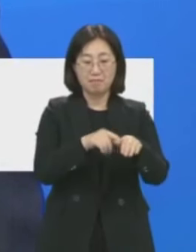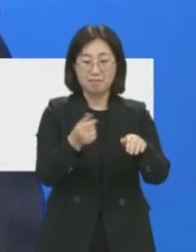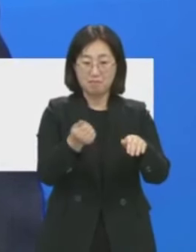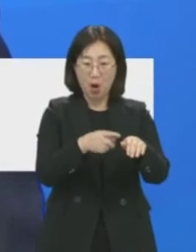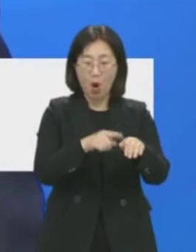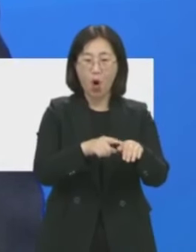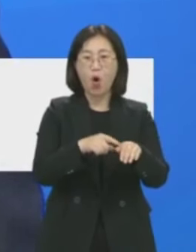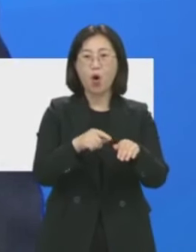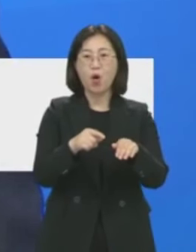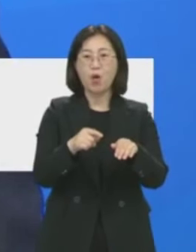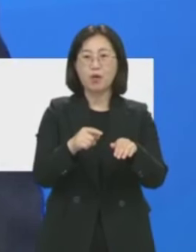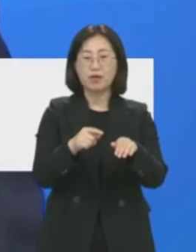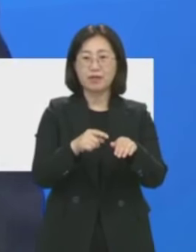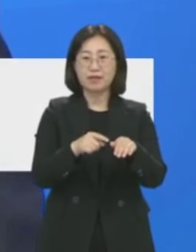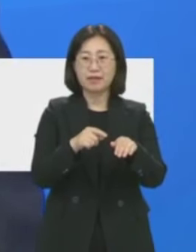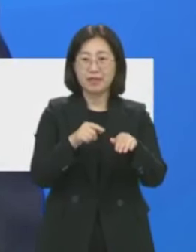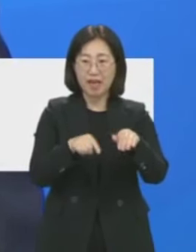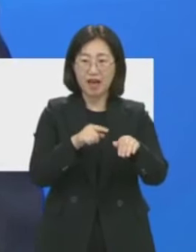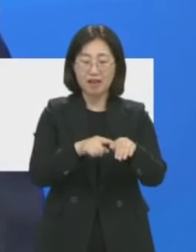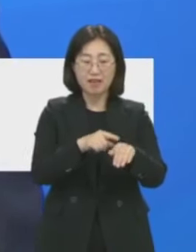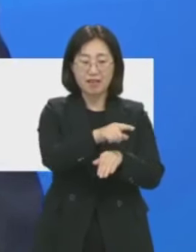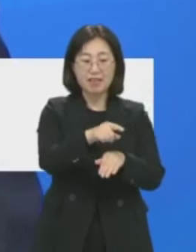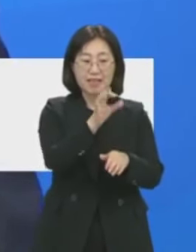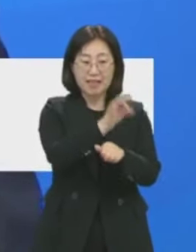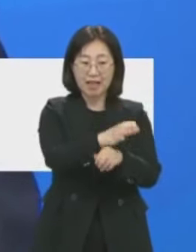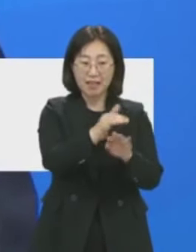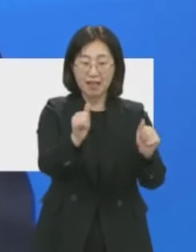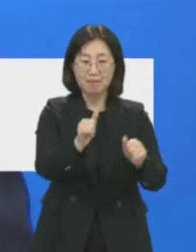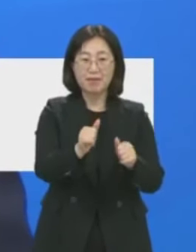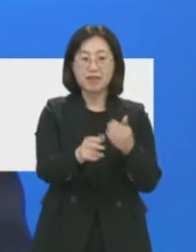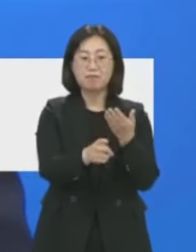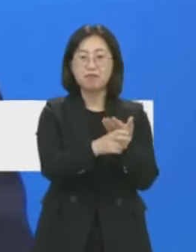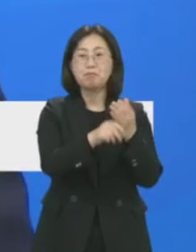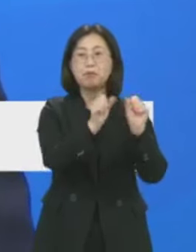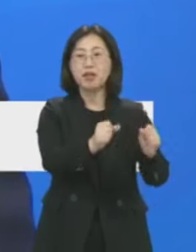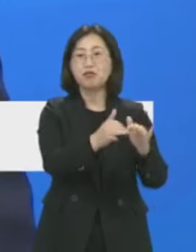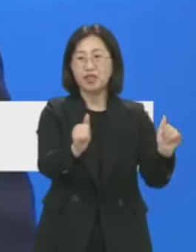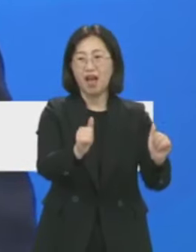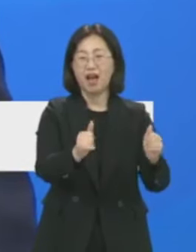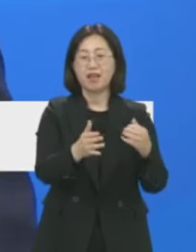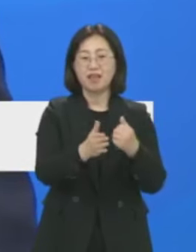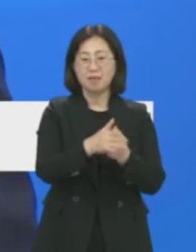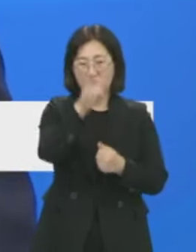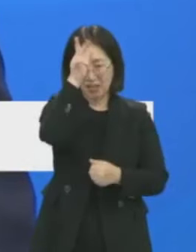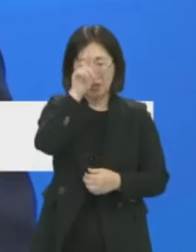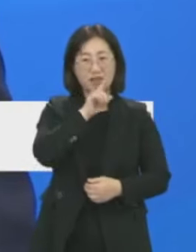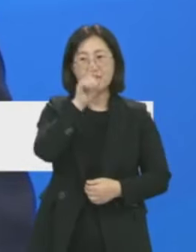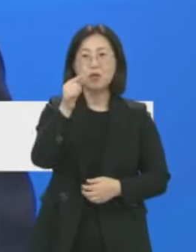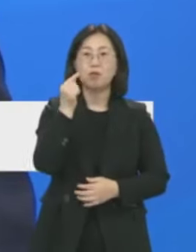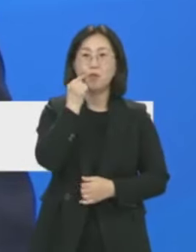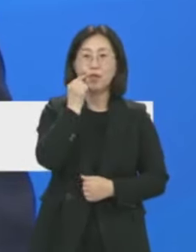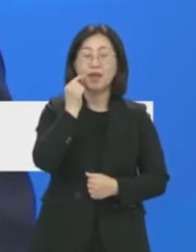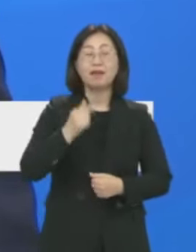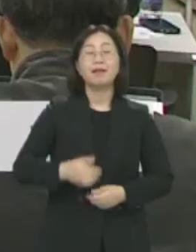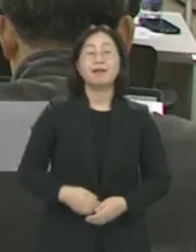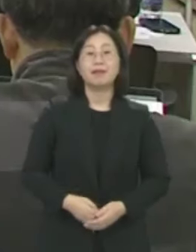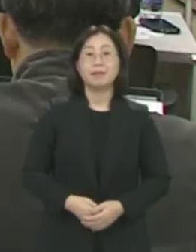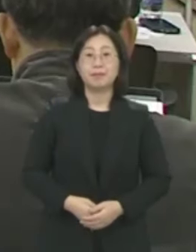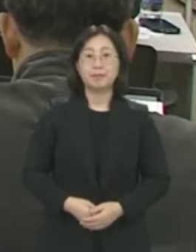때문에 피해를 확인해도 불체자 신분이 드러날까 봐 신고를 못했던 걸로